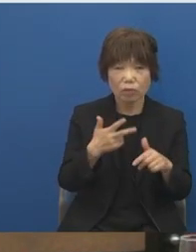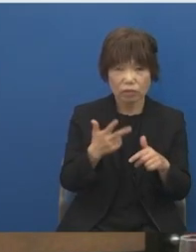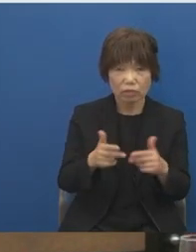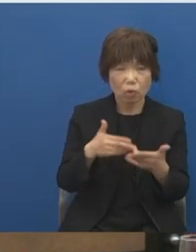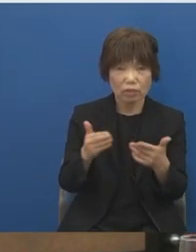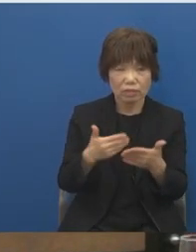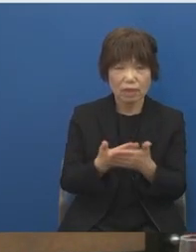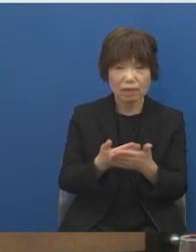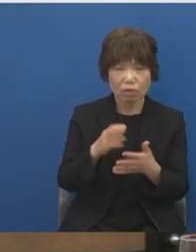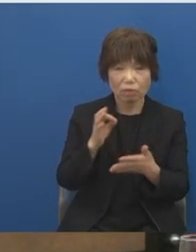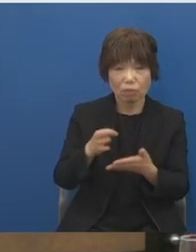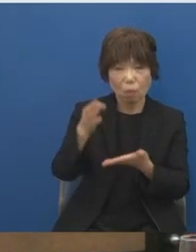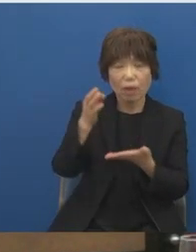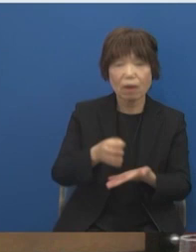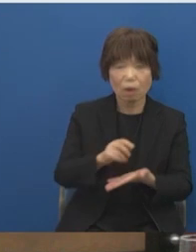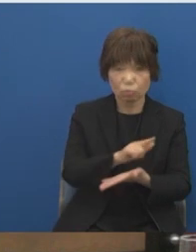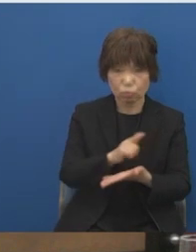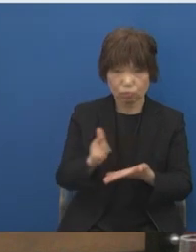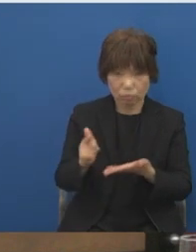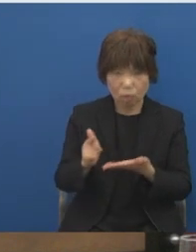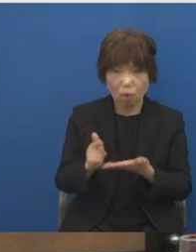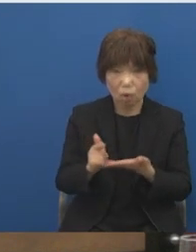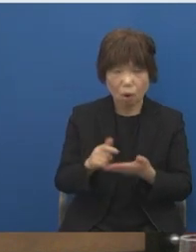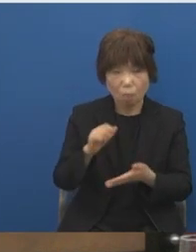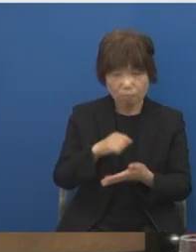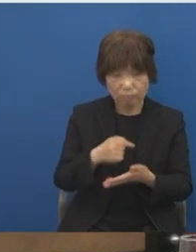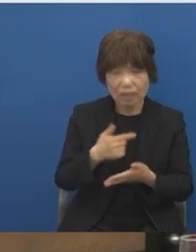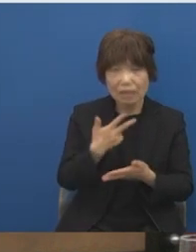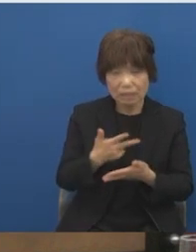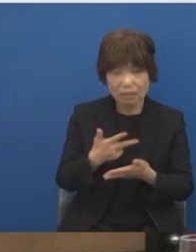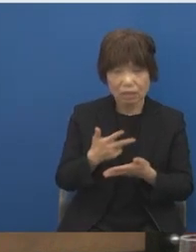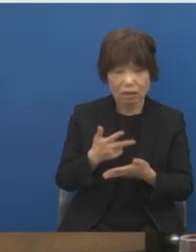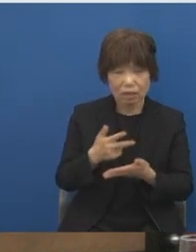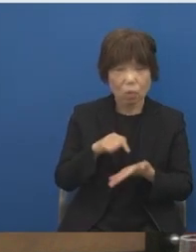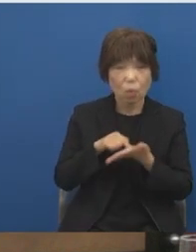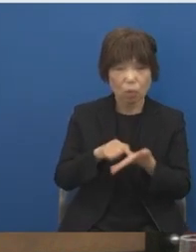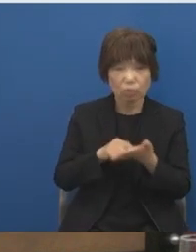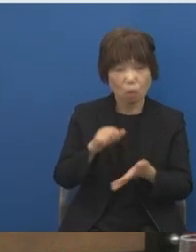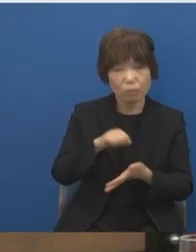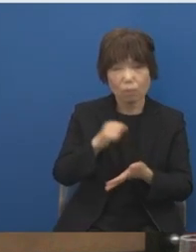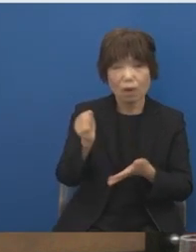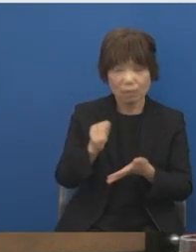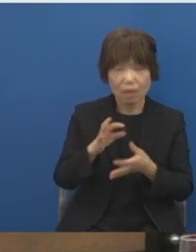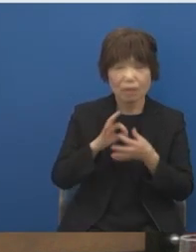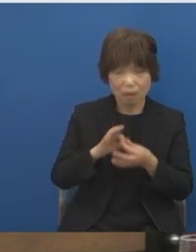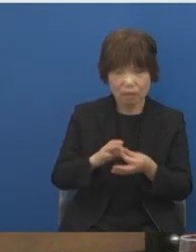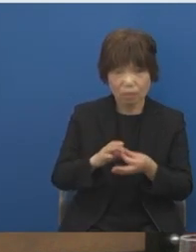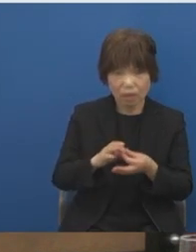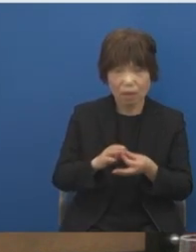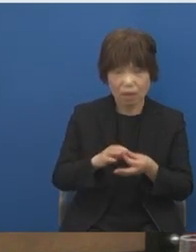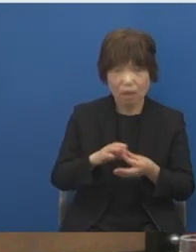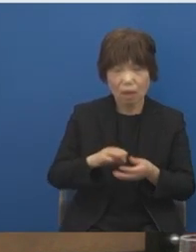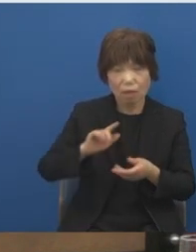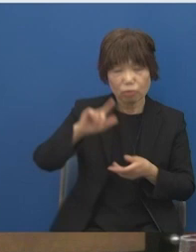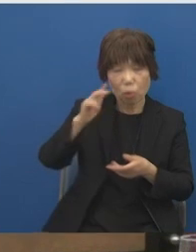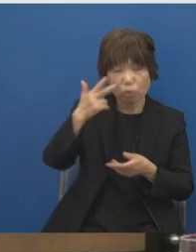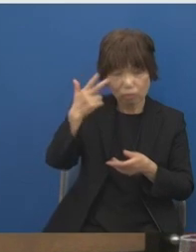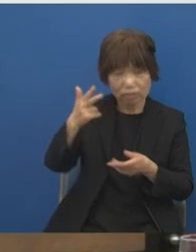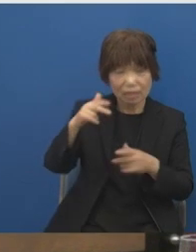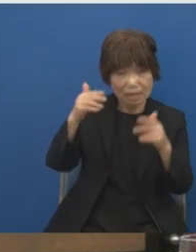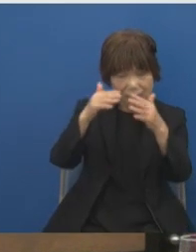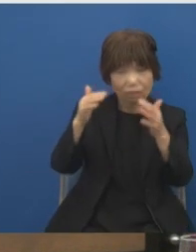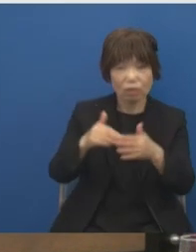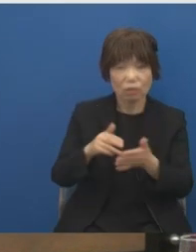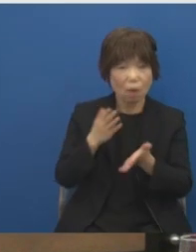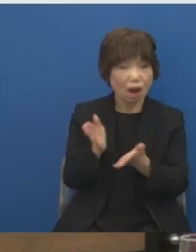額するなど本市の主張が認められていない部分があり、改めて上級審の判断を求めるため控訴を提